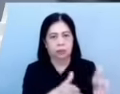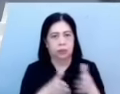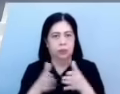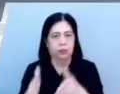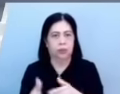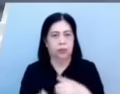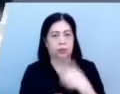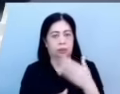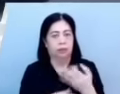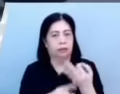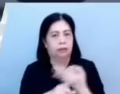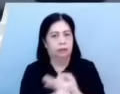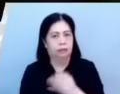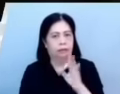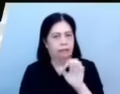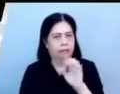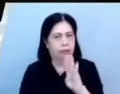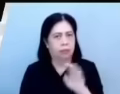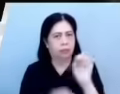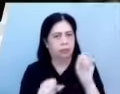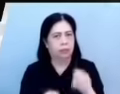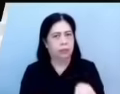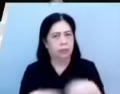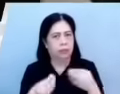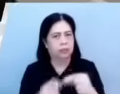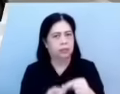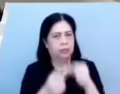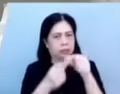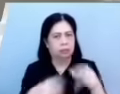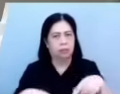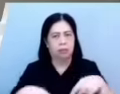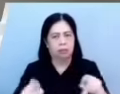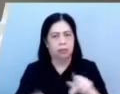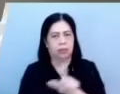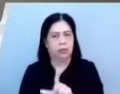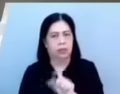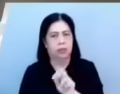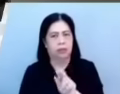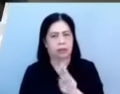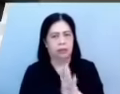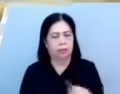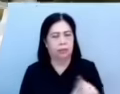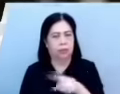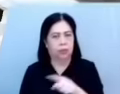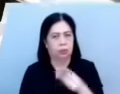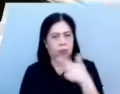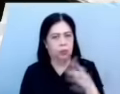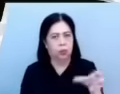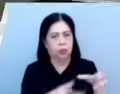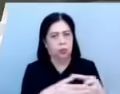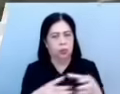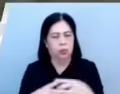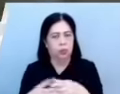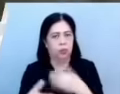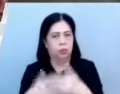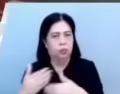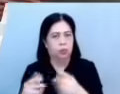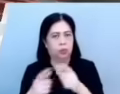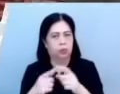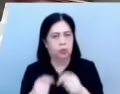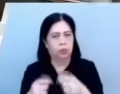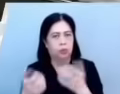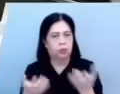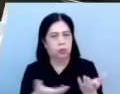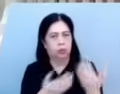ng Pebrero, posibleng magbigay ng special permit ang LTFRB sa mga consolidated na operator para saluhin ang mga